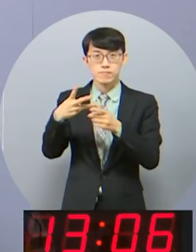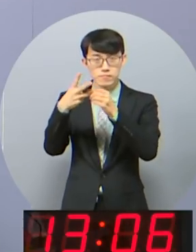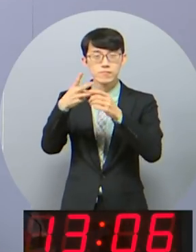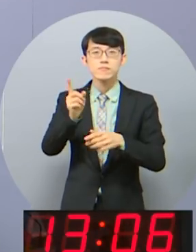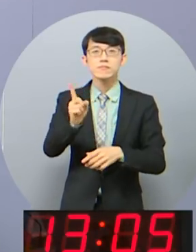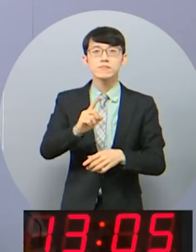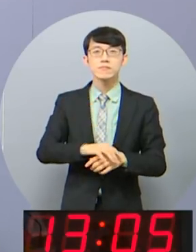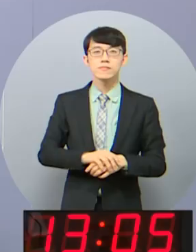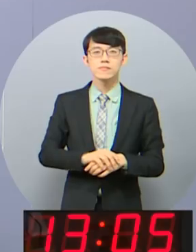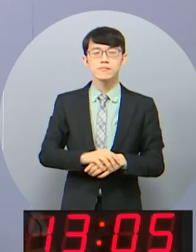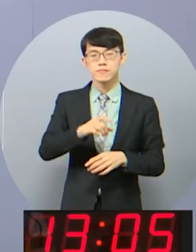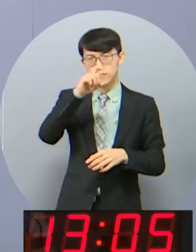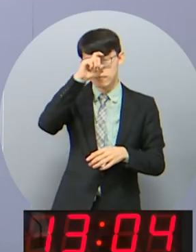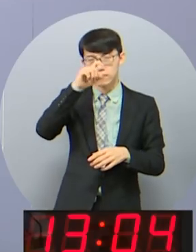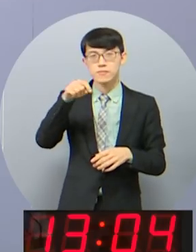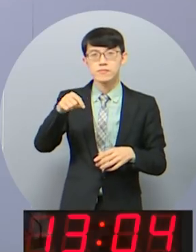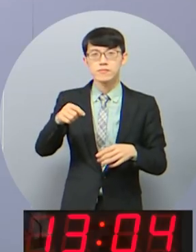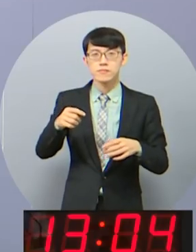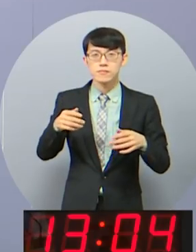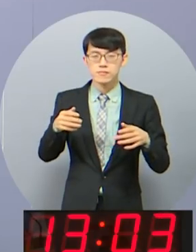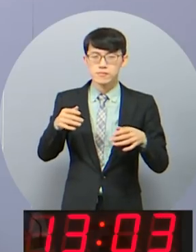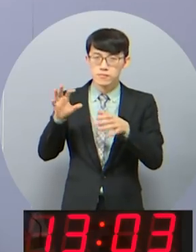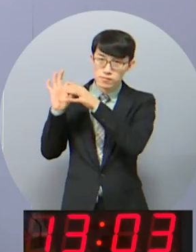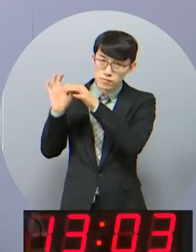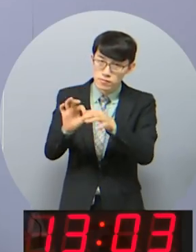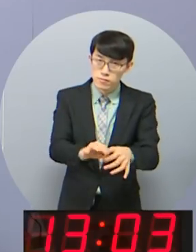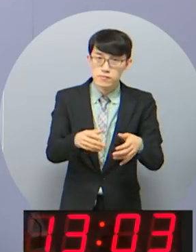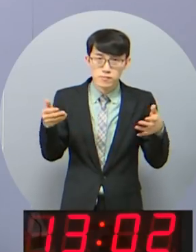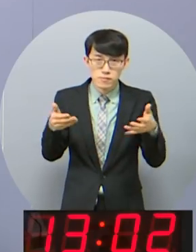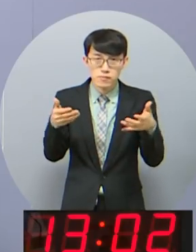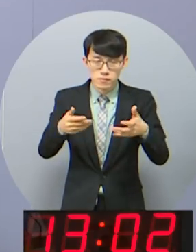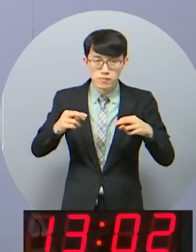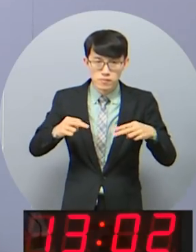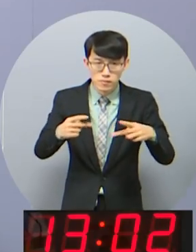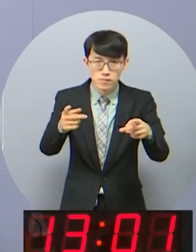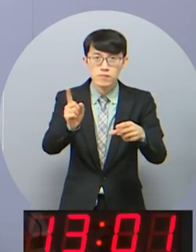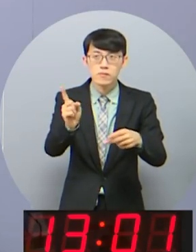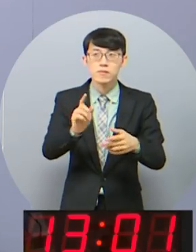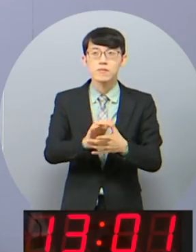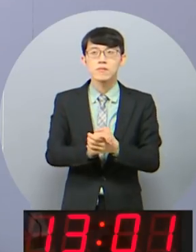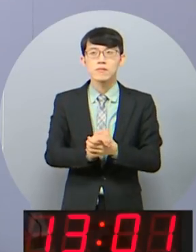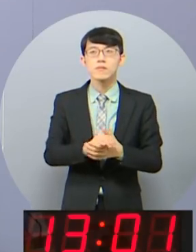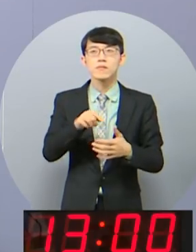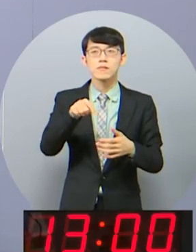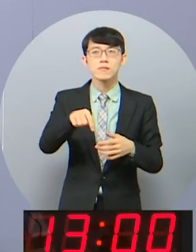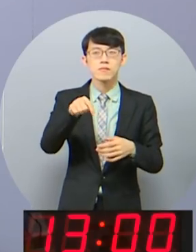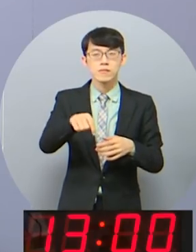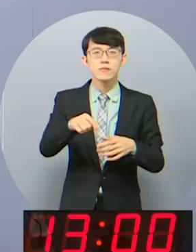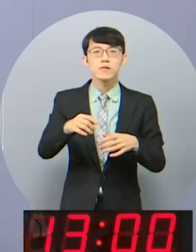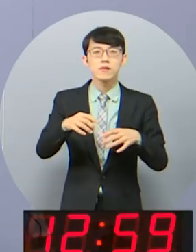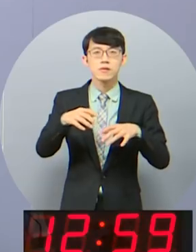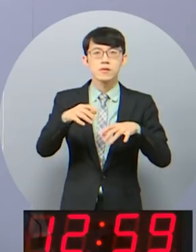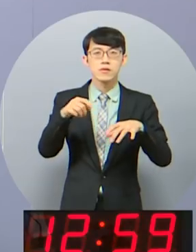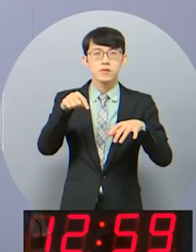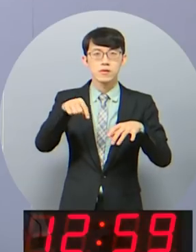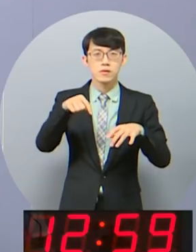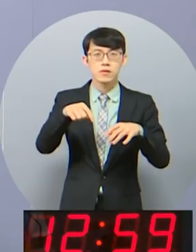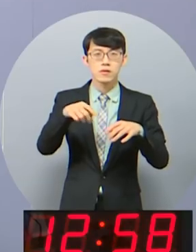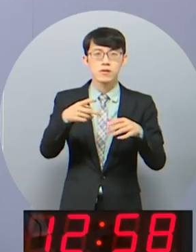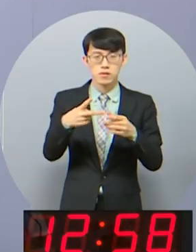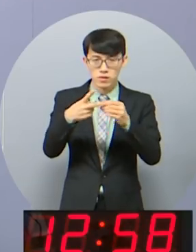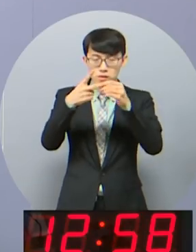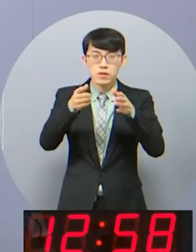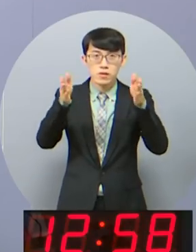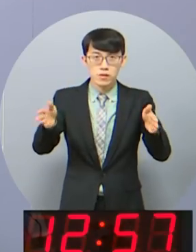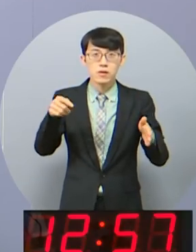咱继续咧开发咱促进新市镇特定区。那么特定区离期啊，拢